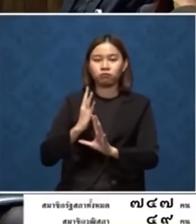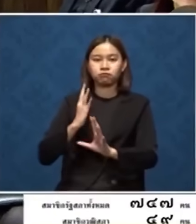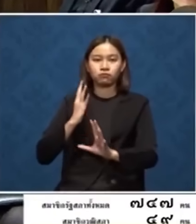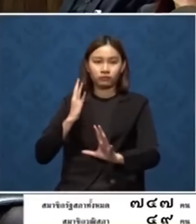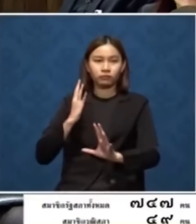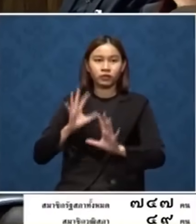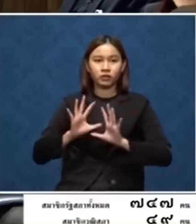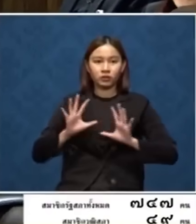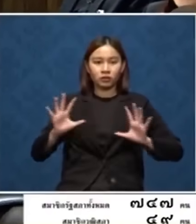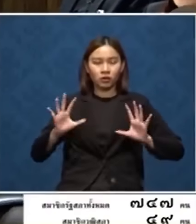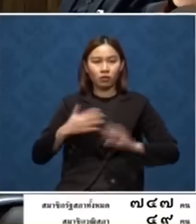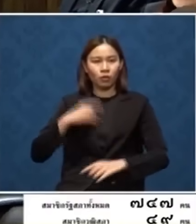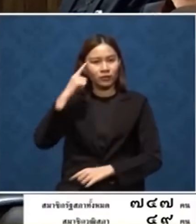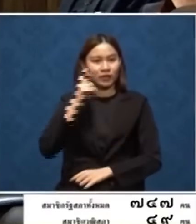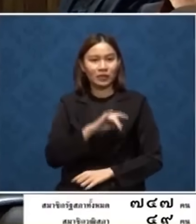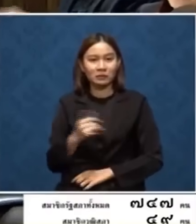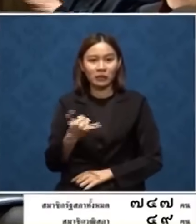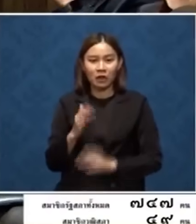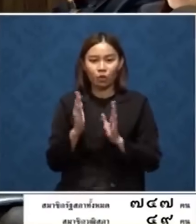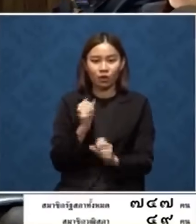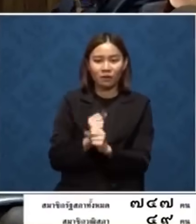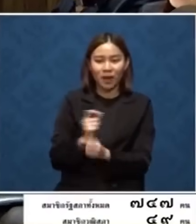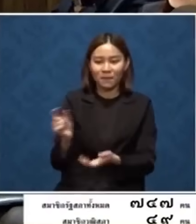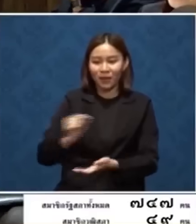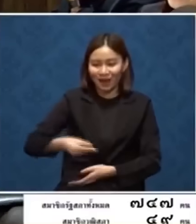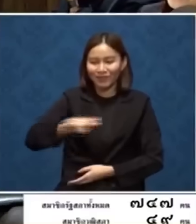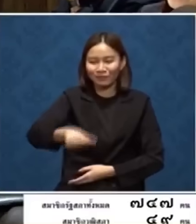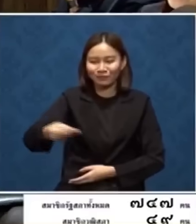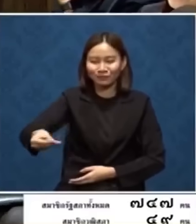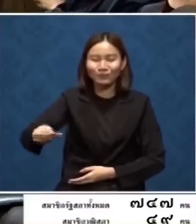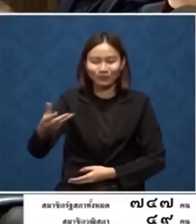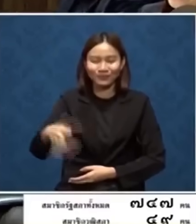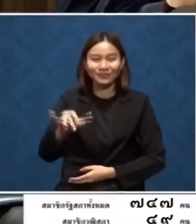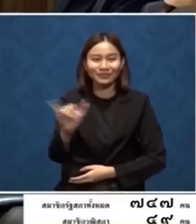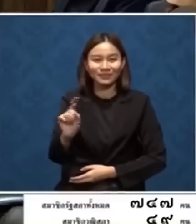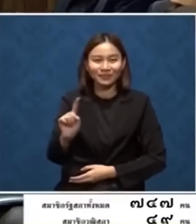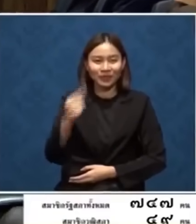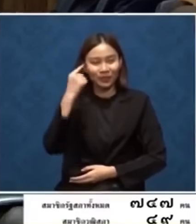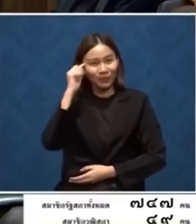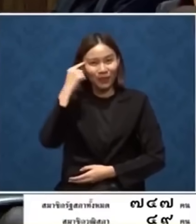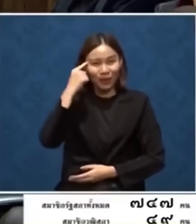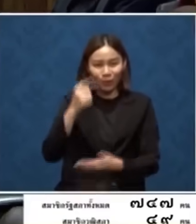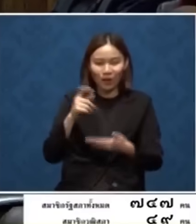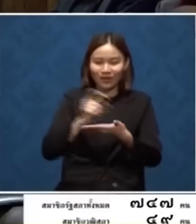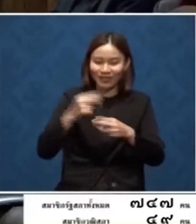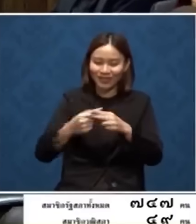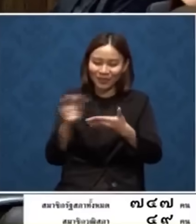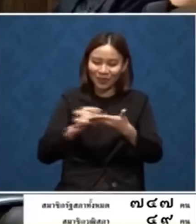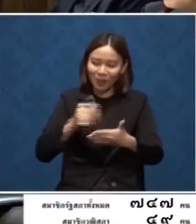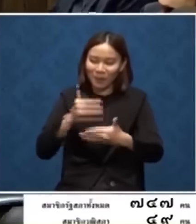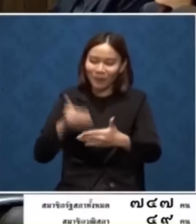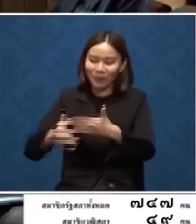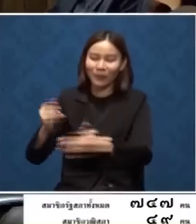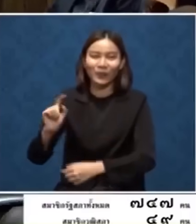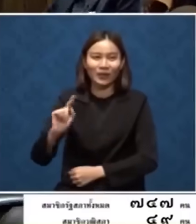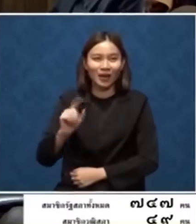เกิดภาพของความไม่พอใจในการทำหน้าที่ของอาจารย์วันนอออกมาคนแรกนะคะที่ออกมาพูดเรื่องนี้นั่นก็คือคุณพักขมล